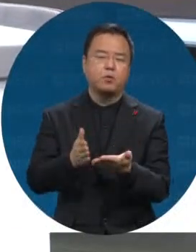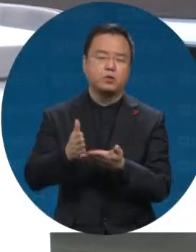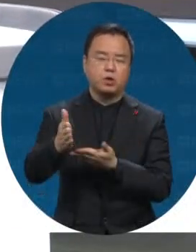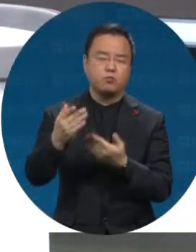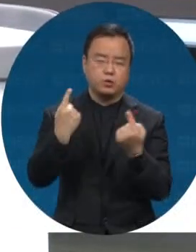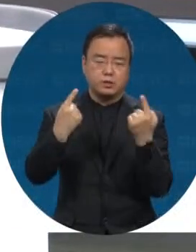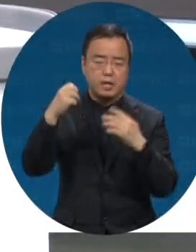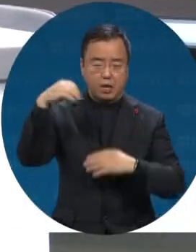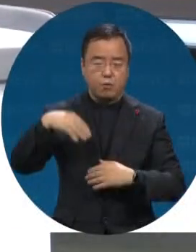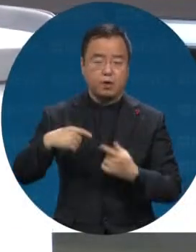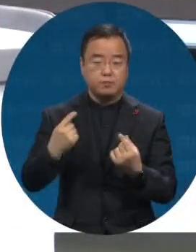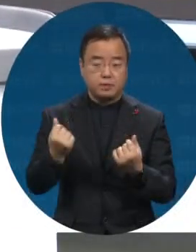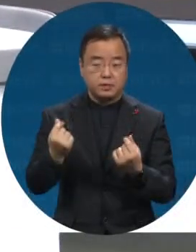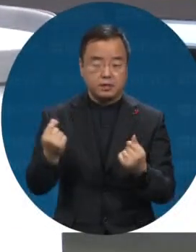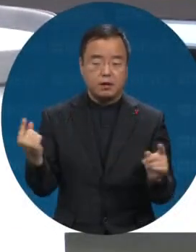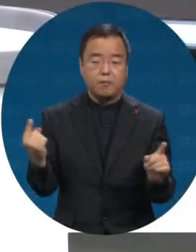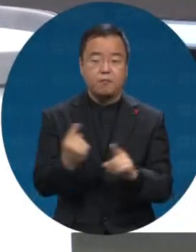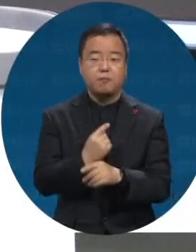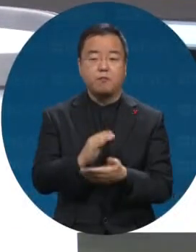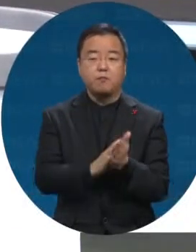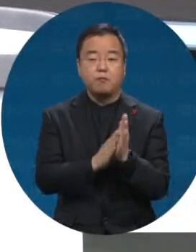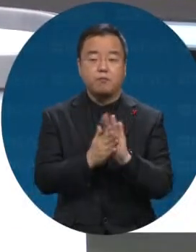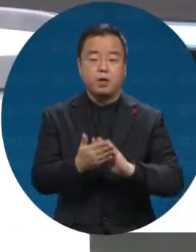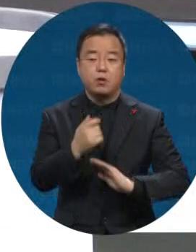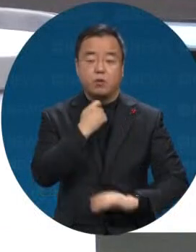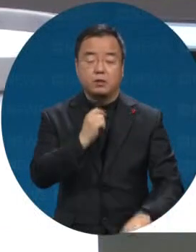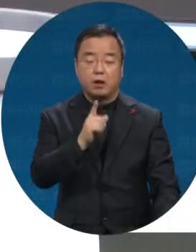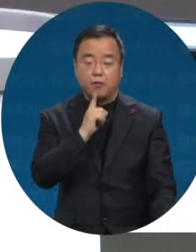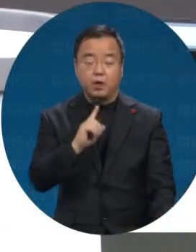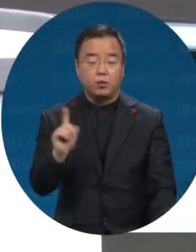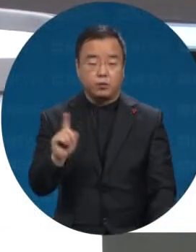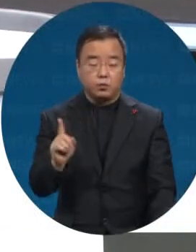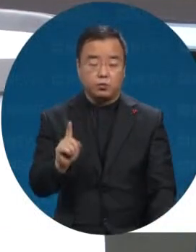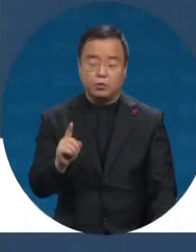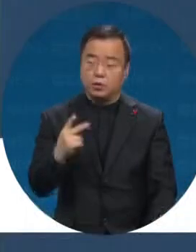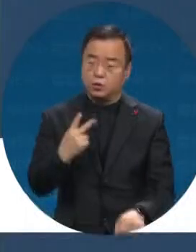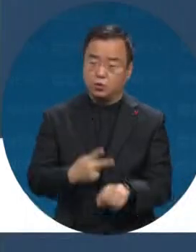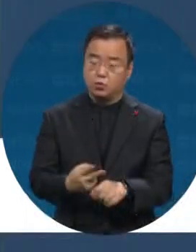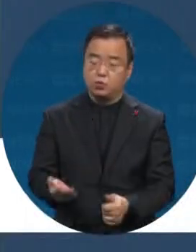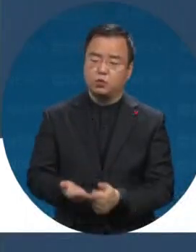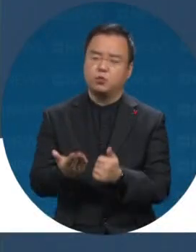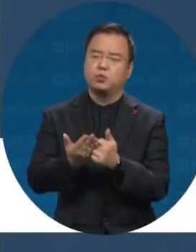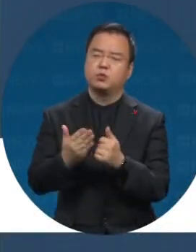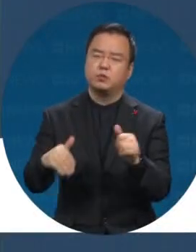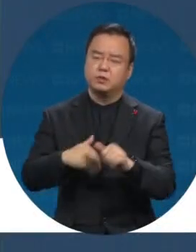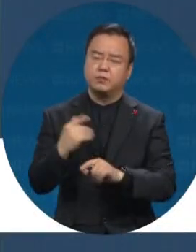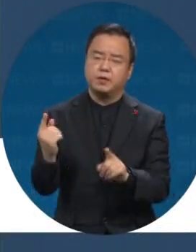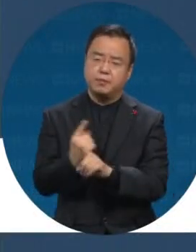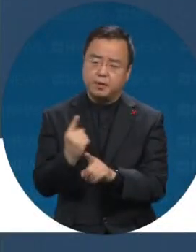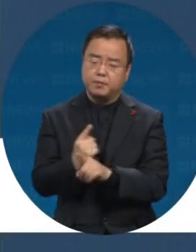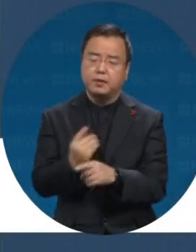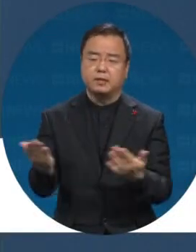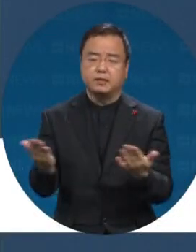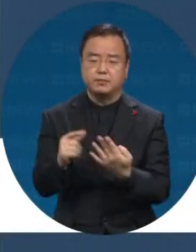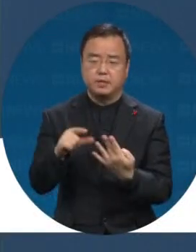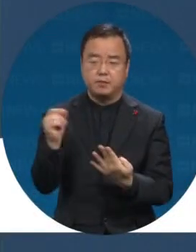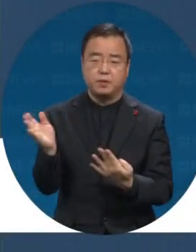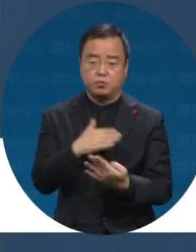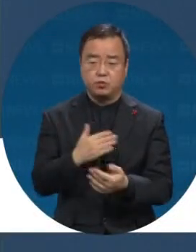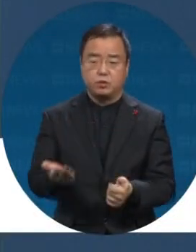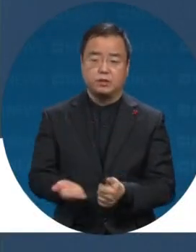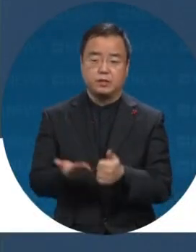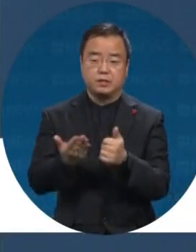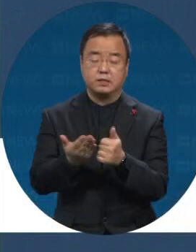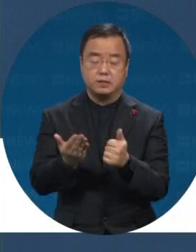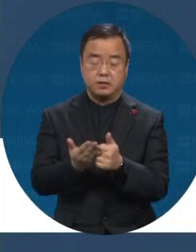이런 구상을 밝혔습니다 어떻게 보시는지요 교원 양성체제 개편 논의는 사실 선발에서부터 이제 양성 그리고